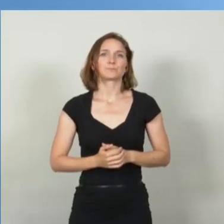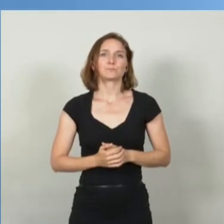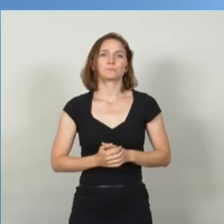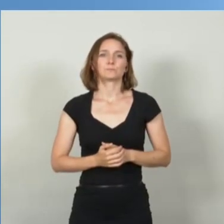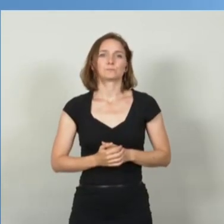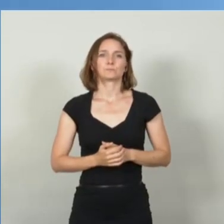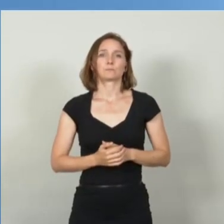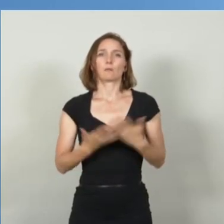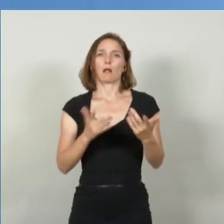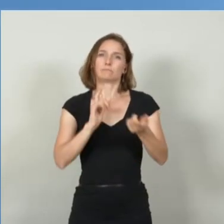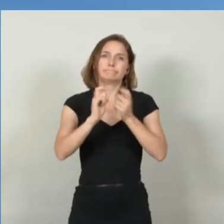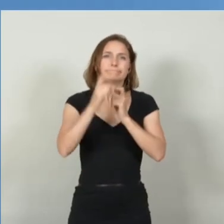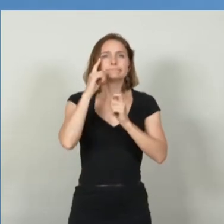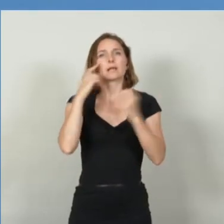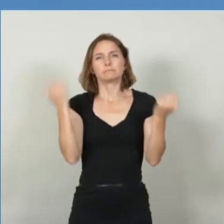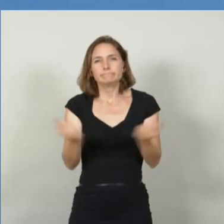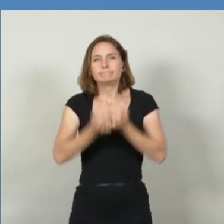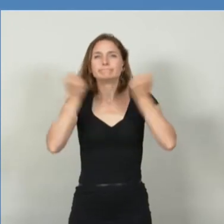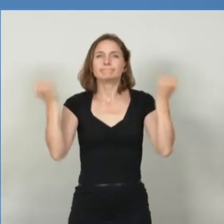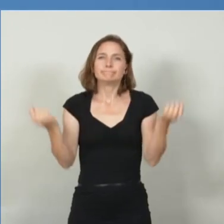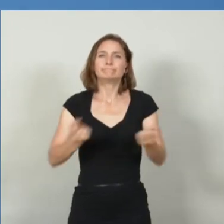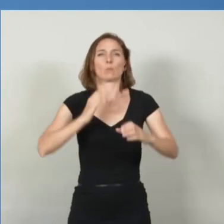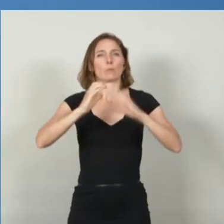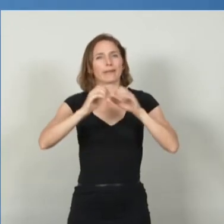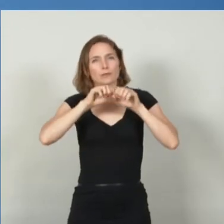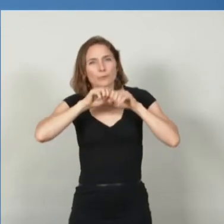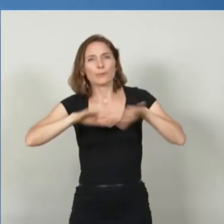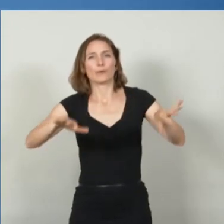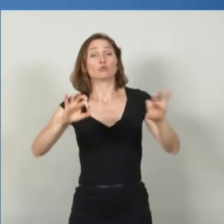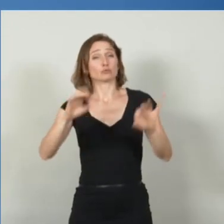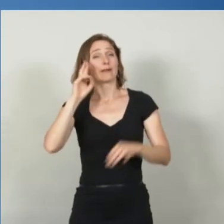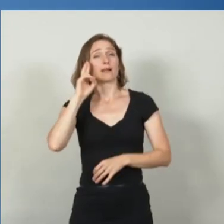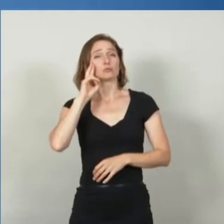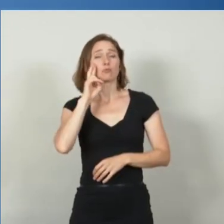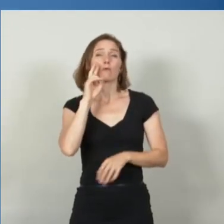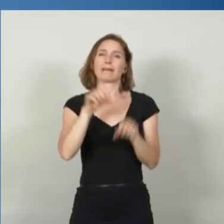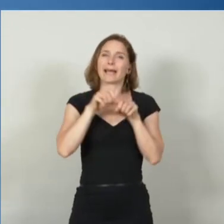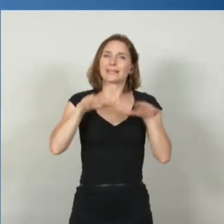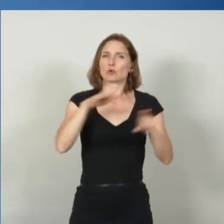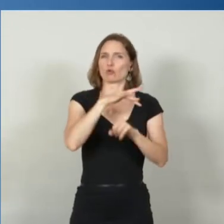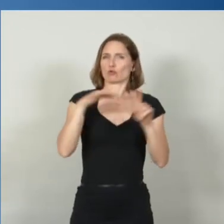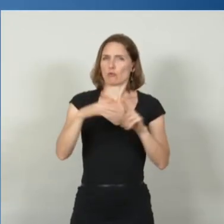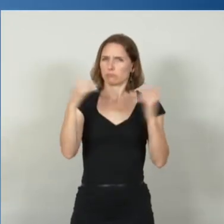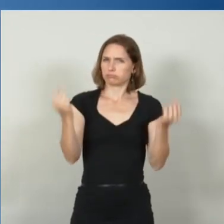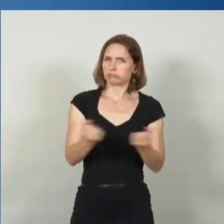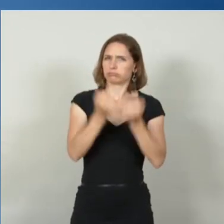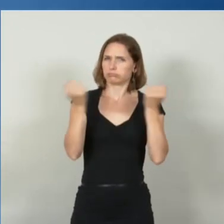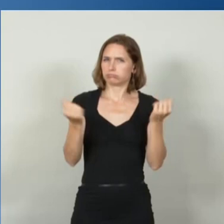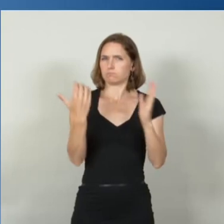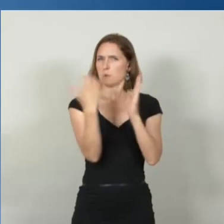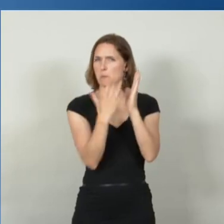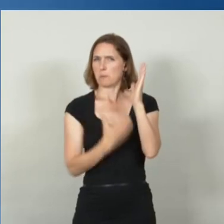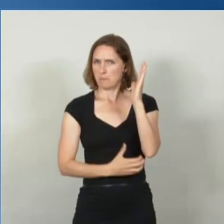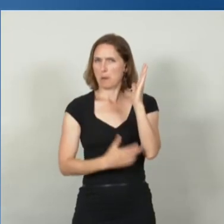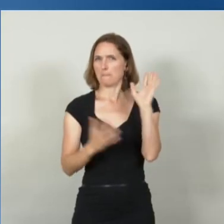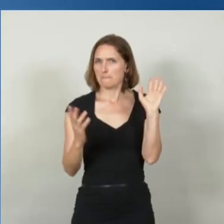on parle de communication vous avez raison il y a eu pas mal de communication sur les réseaux mais quand on regarde les détails et là